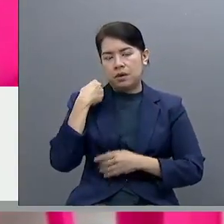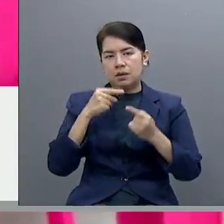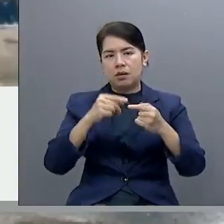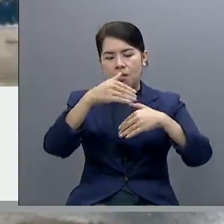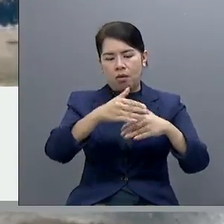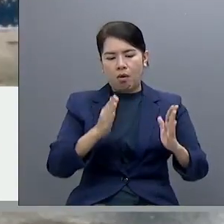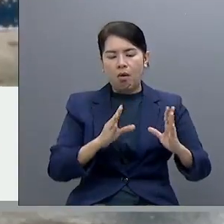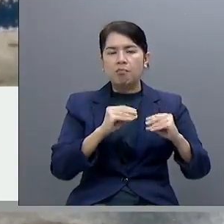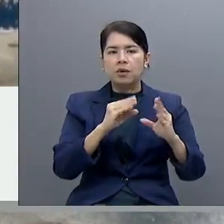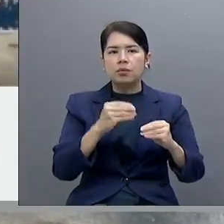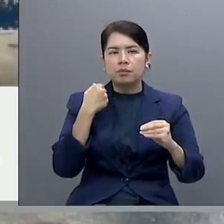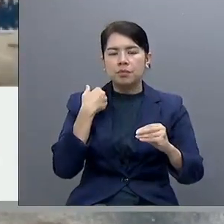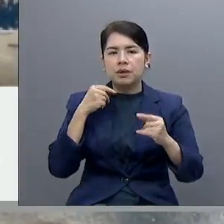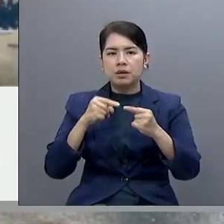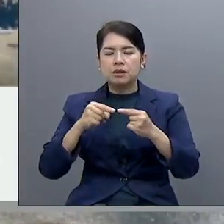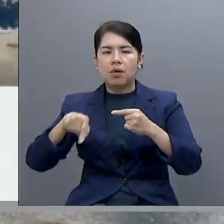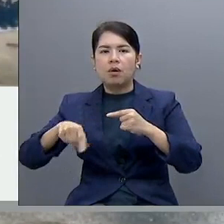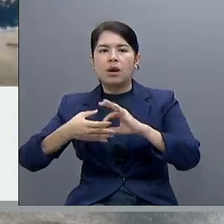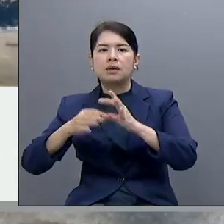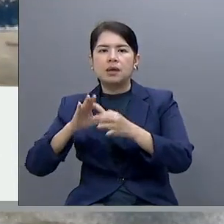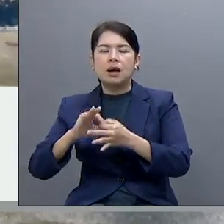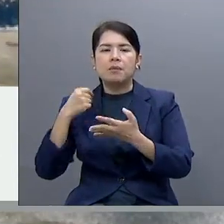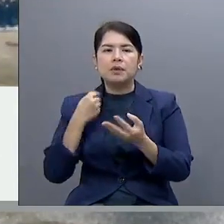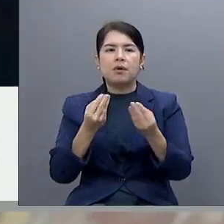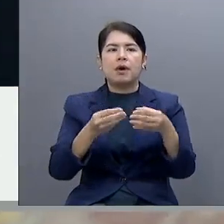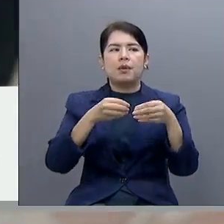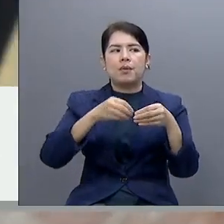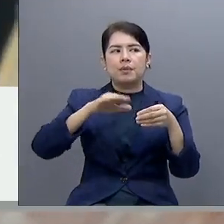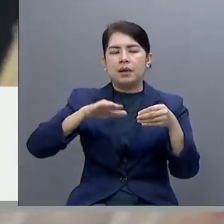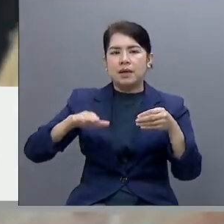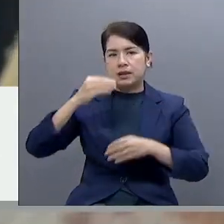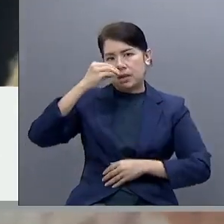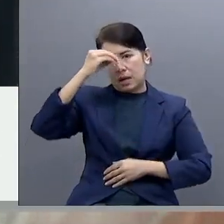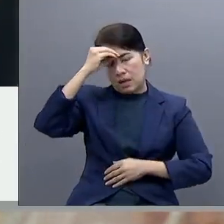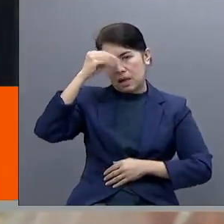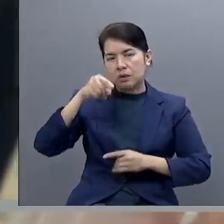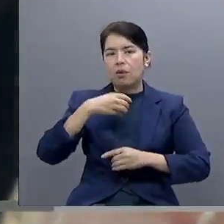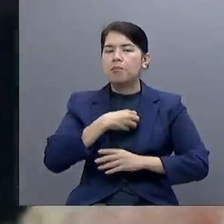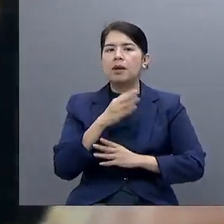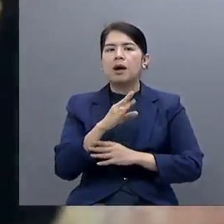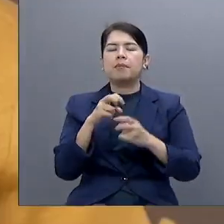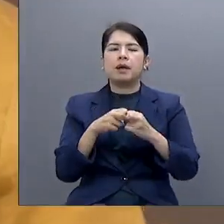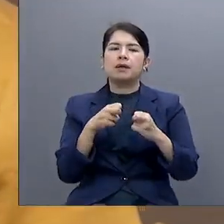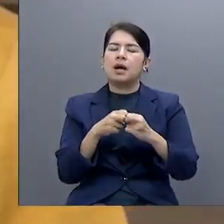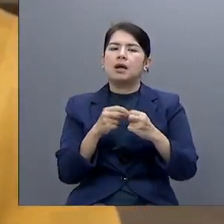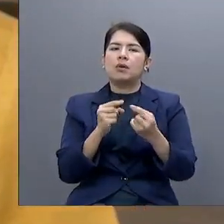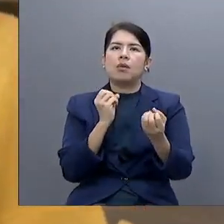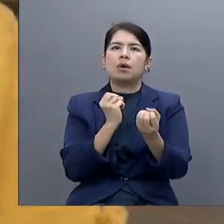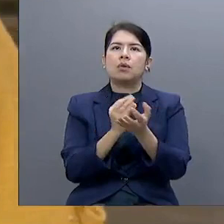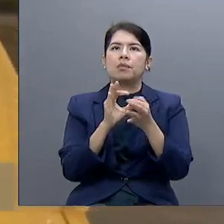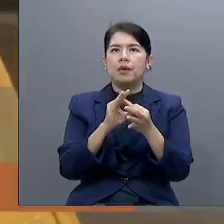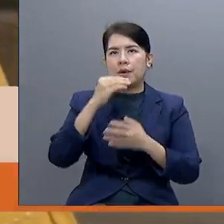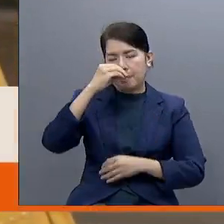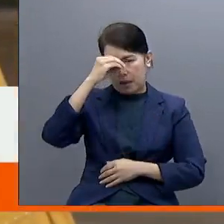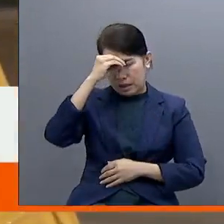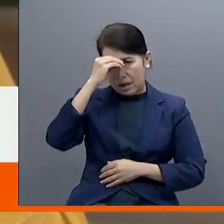านกีฬาเป็นห้องเรียนชั่วคราวให้กับเด็กๆกว่า400คนเพื่อไม่ให้กระทบกับการเรียนค่ะ พอเราทราบว่